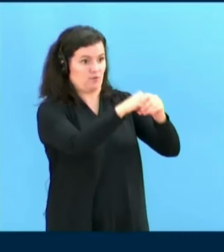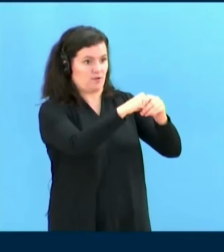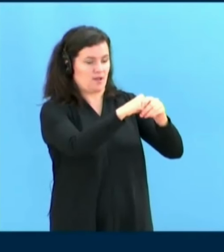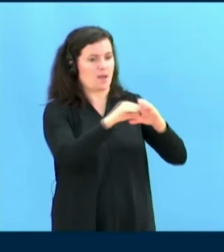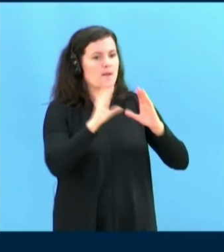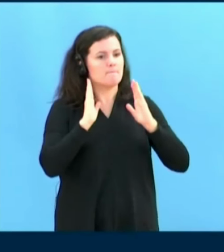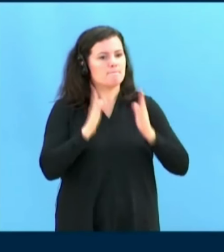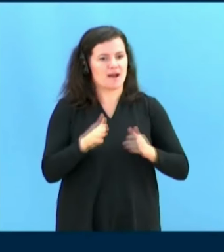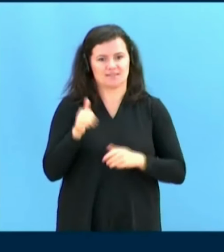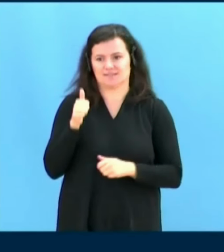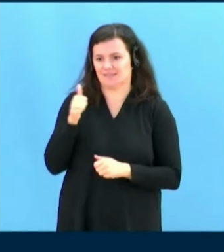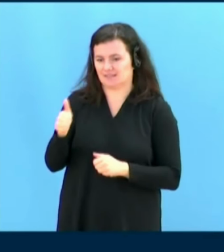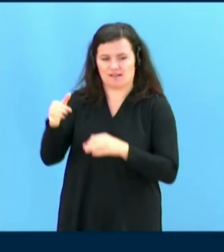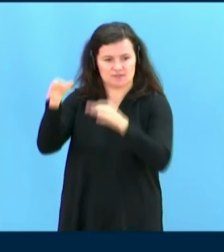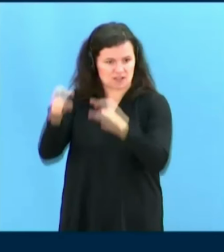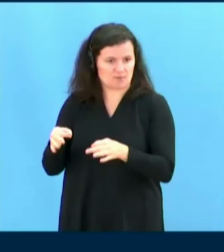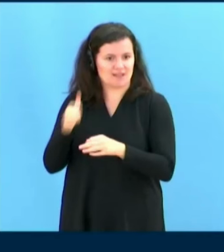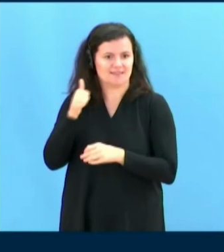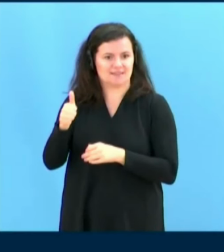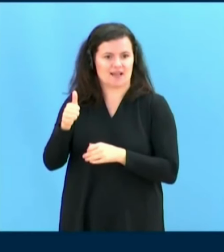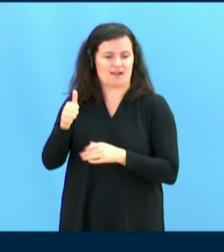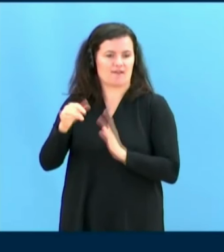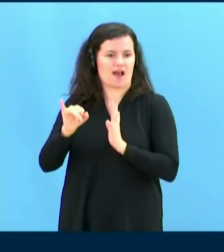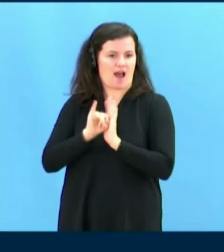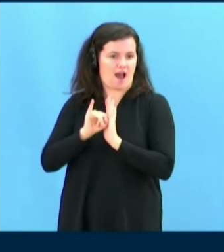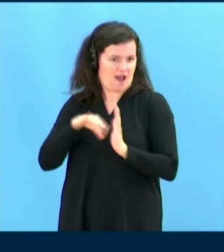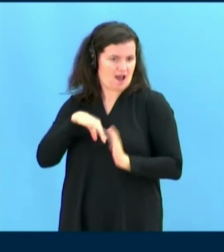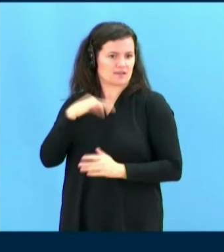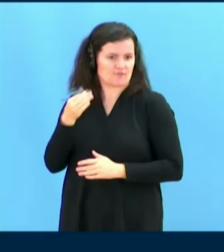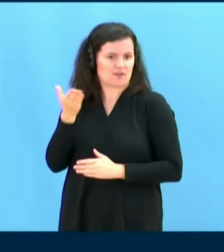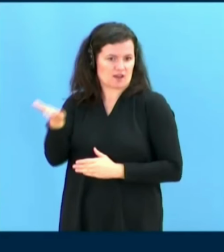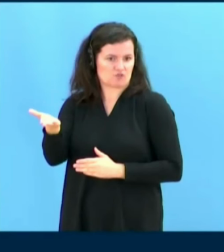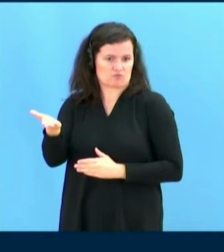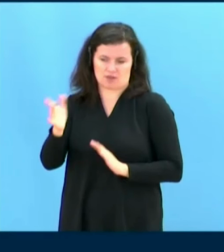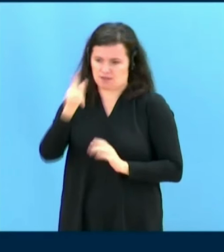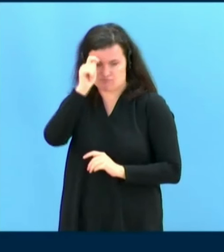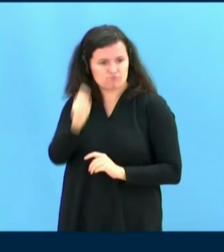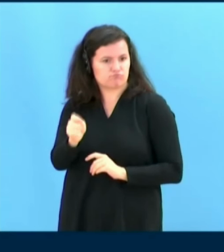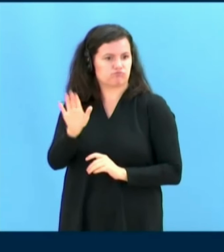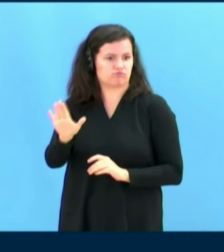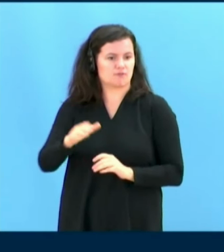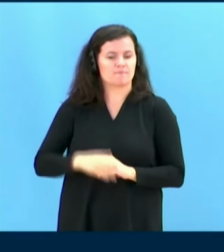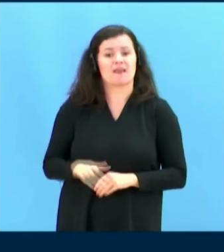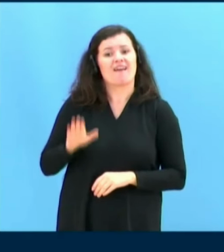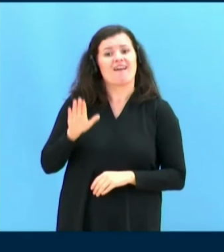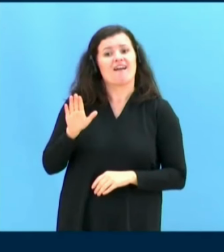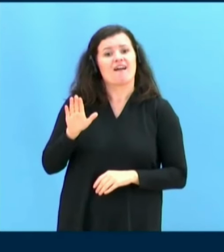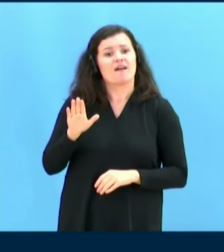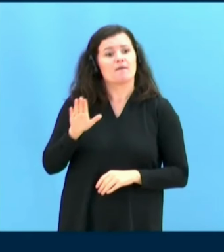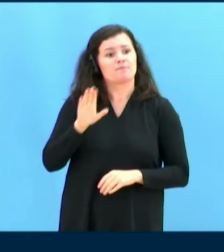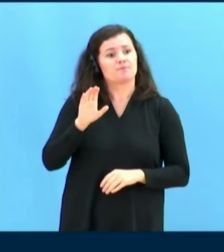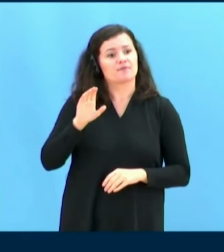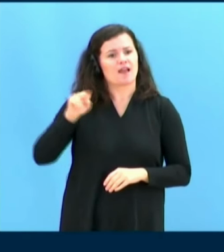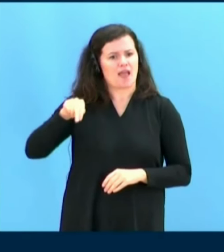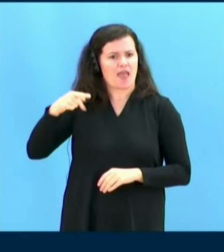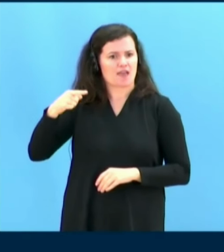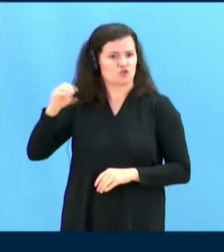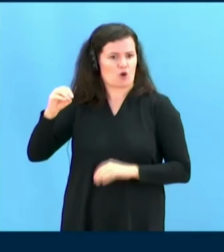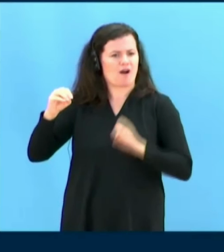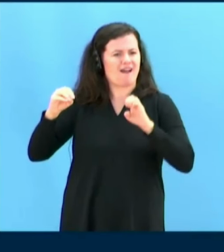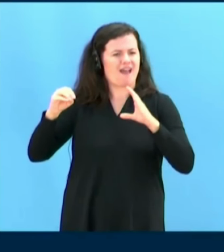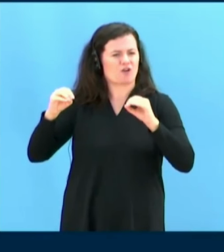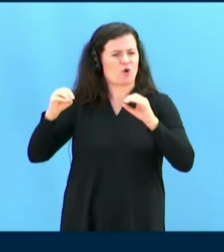обеспечить четкий порядок отражения принципа самоопределения, самоидентификации. Рекомендуем, чтобы так же, как